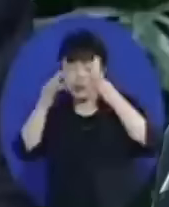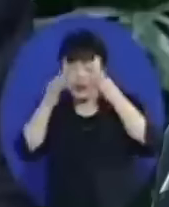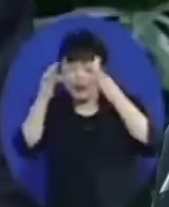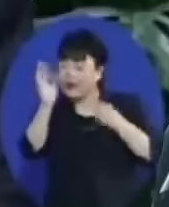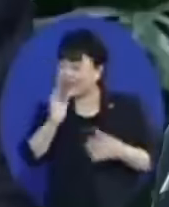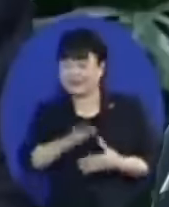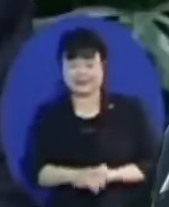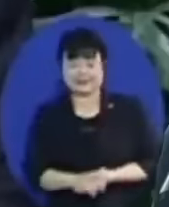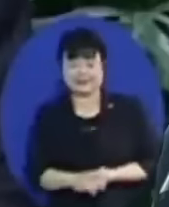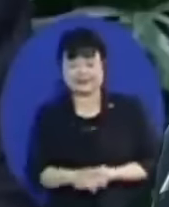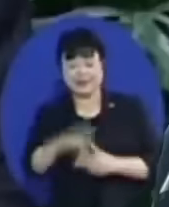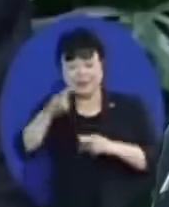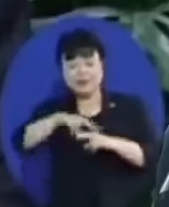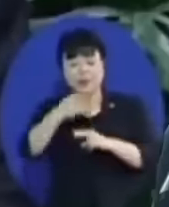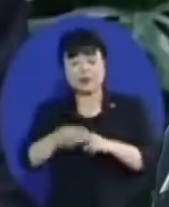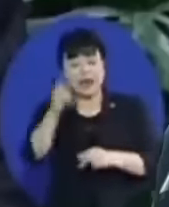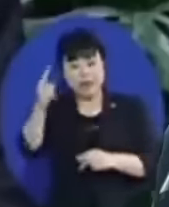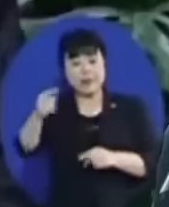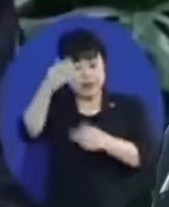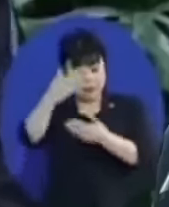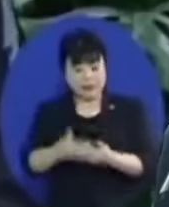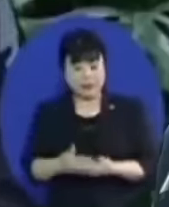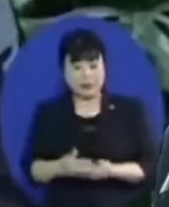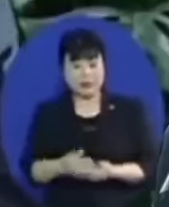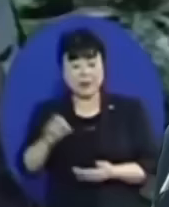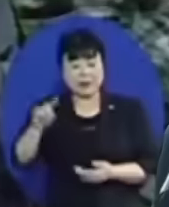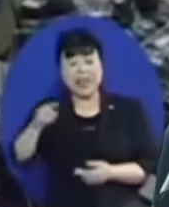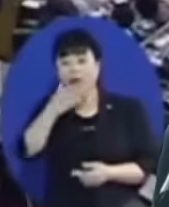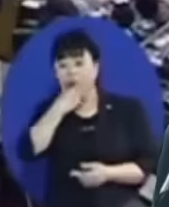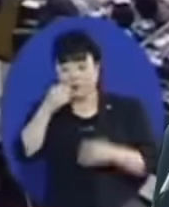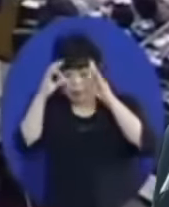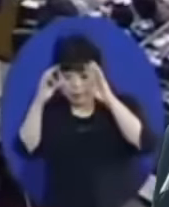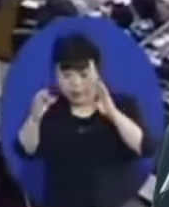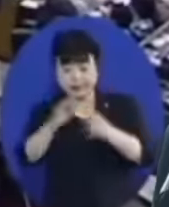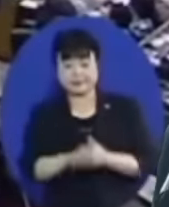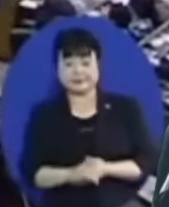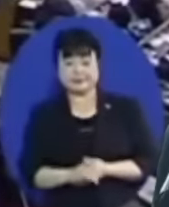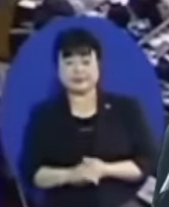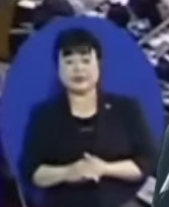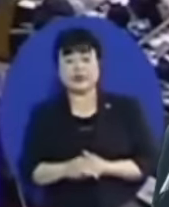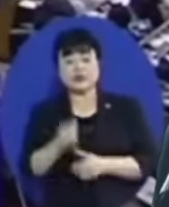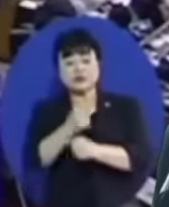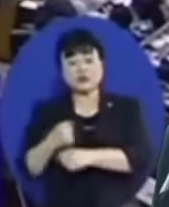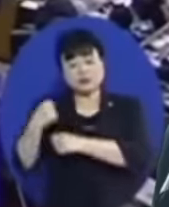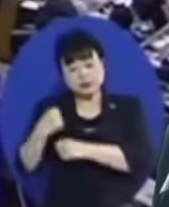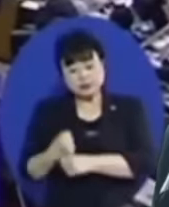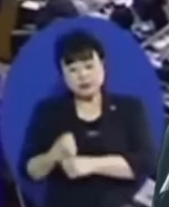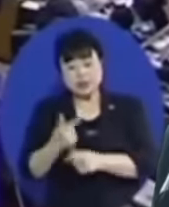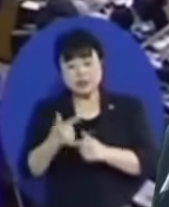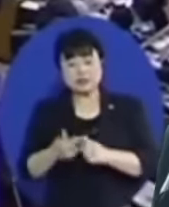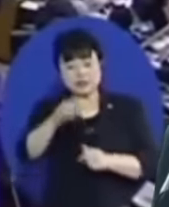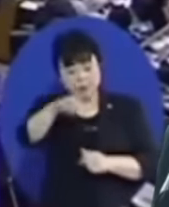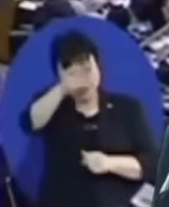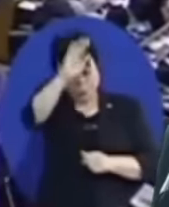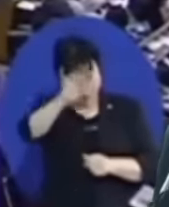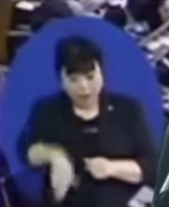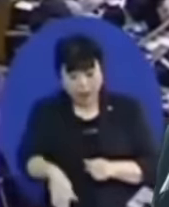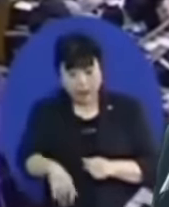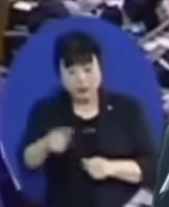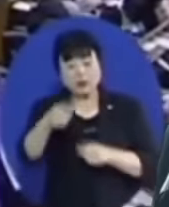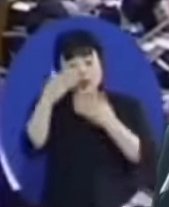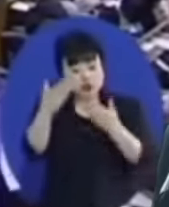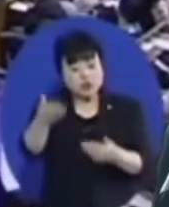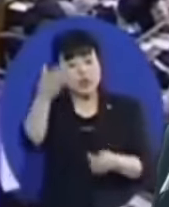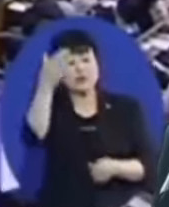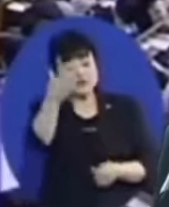게 보았습니까? 선물은 단번에 받습니다. 마태복음 11장 28절로 30절에 수고하고 무거운 짐진 자들아 다 내게로 오라 내가